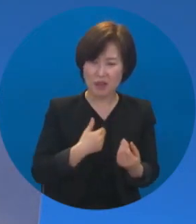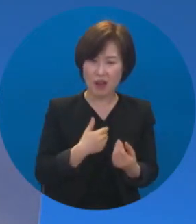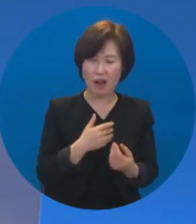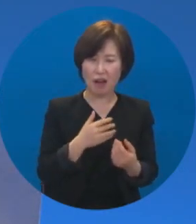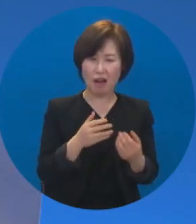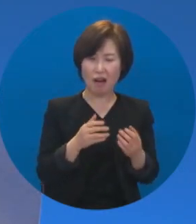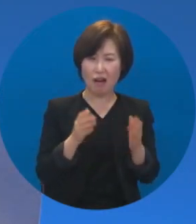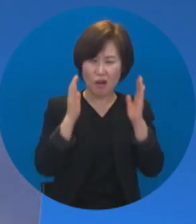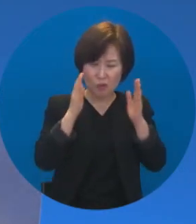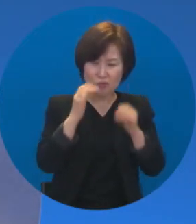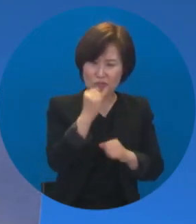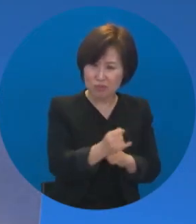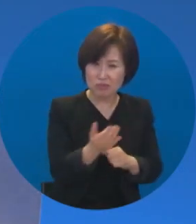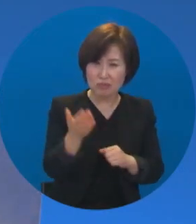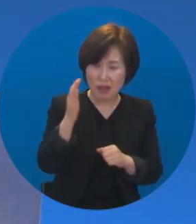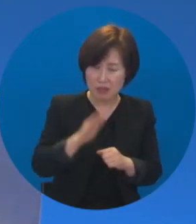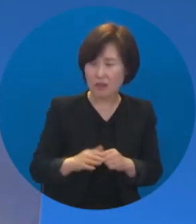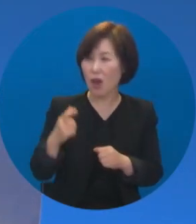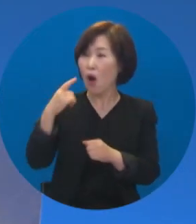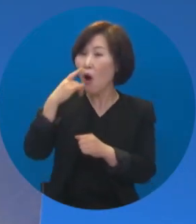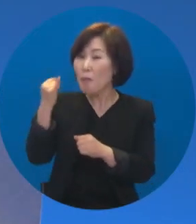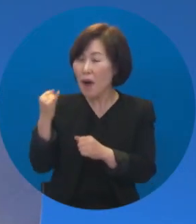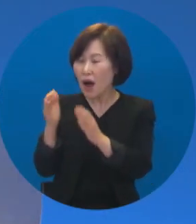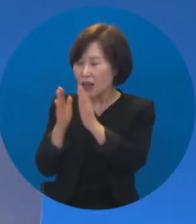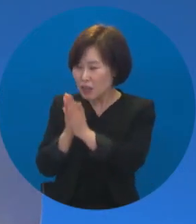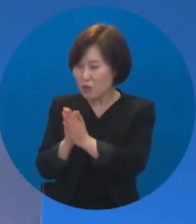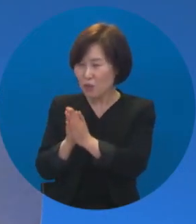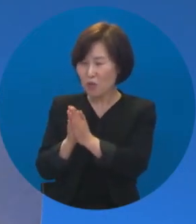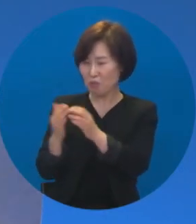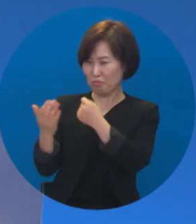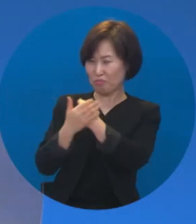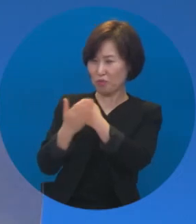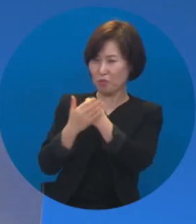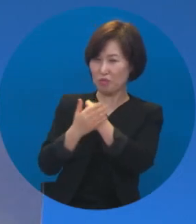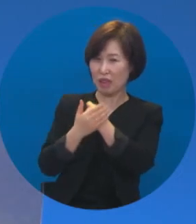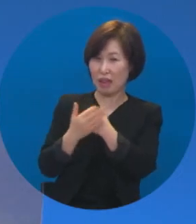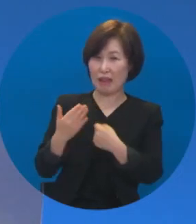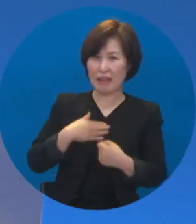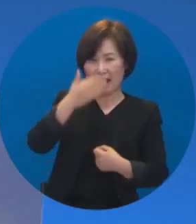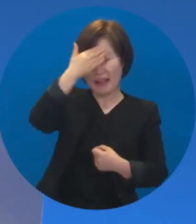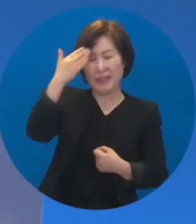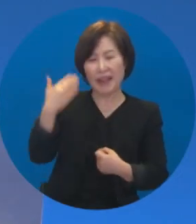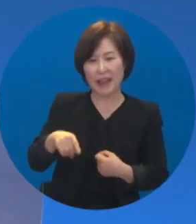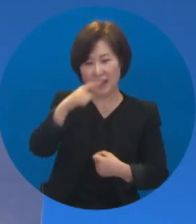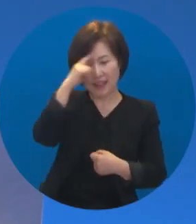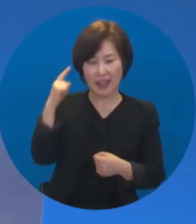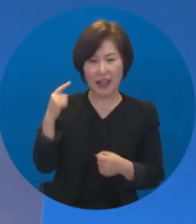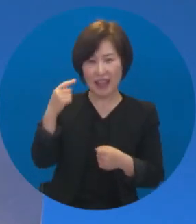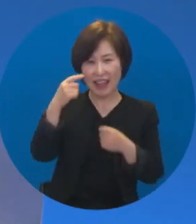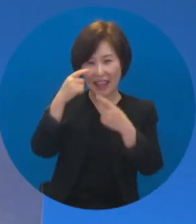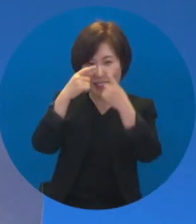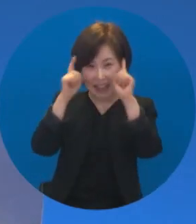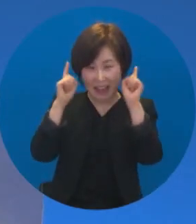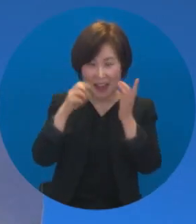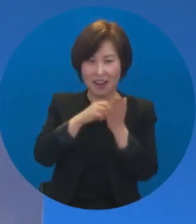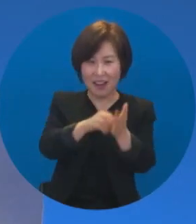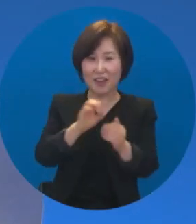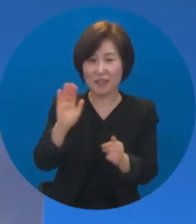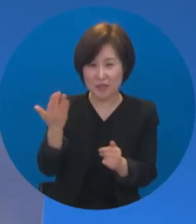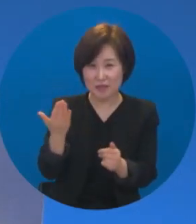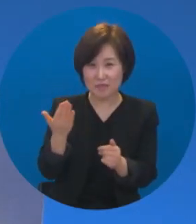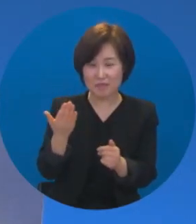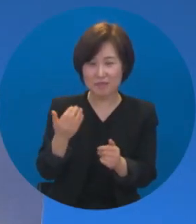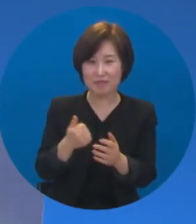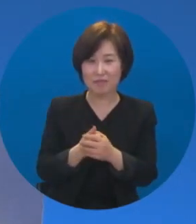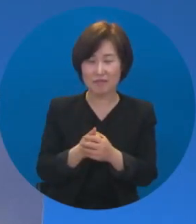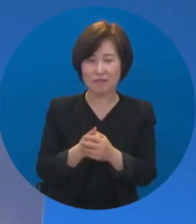잘 부족했지만 우리 엄마가 정말 열심히 기도해서 내가 쓴 대학에 부담 붙었어. 난 실력이 되지 않았지만 운 좋게도 아무도